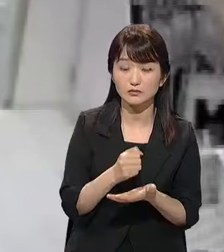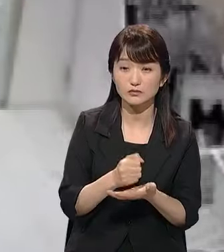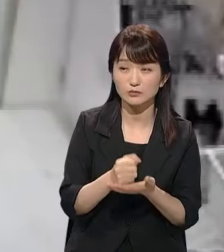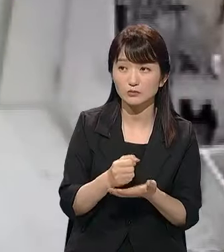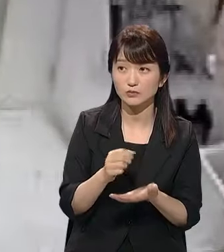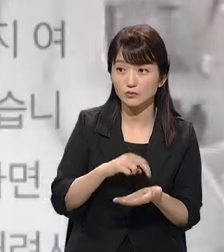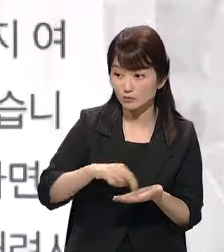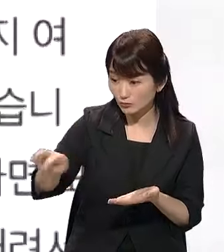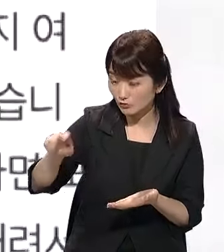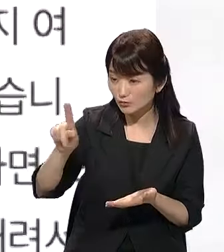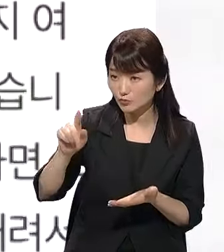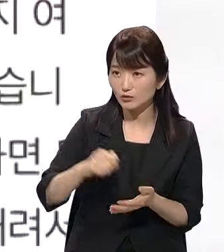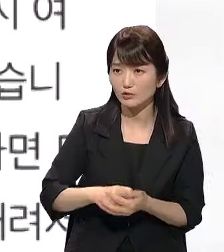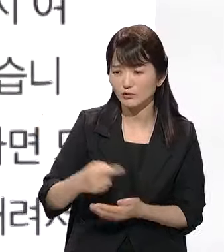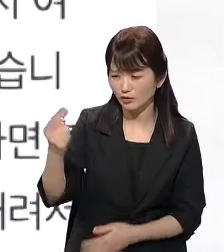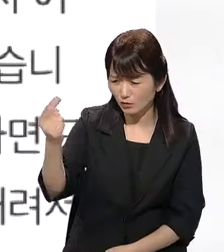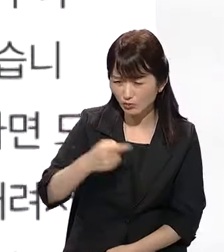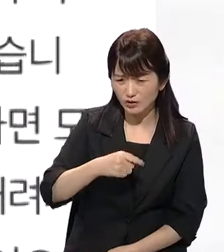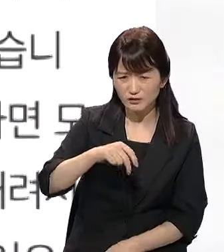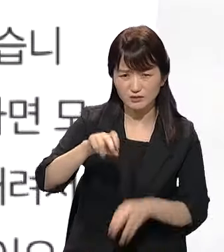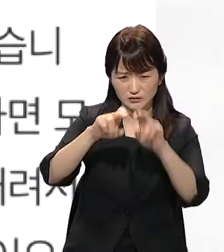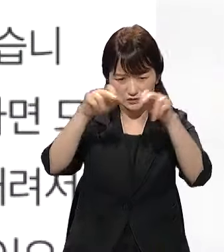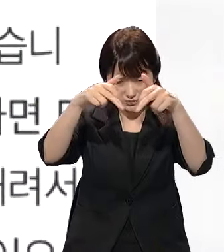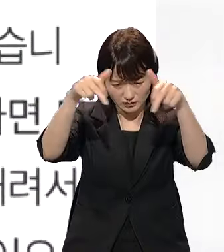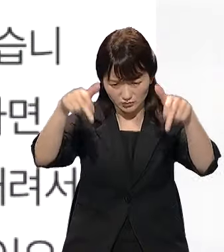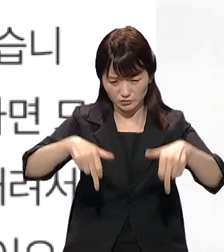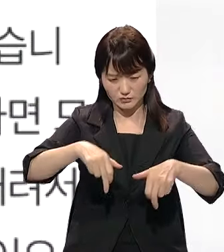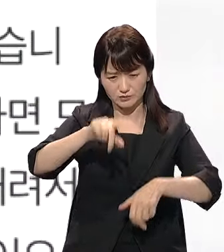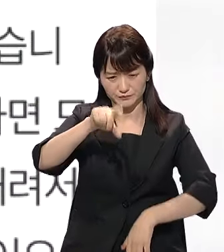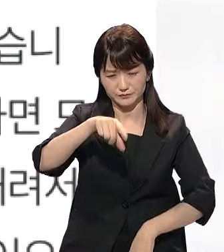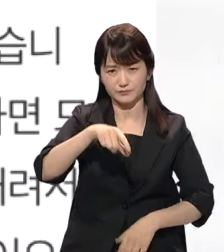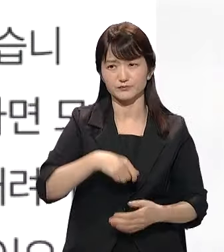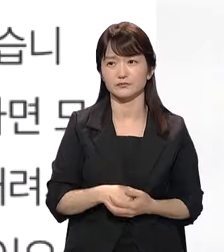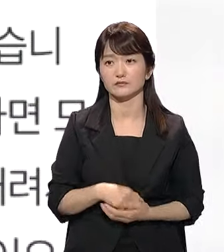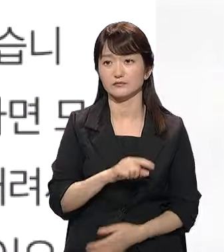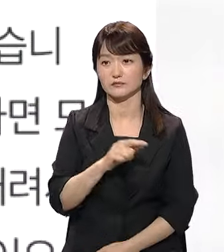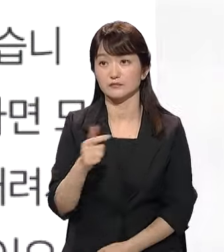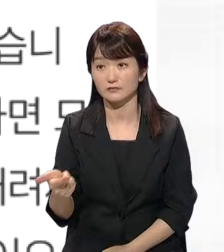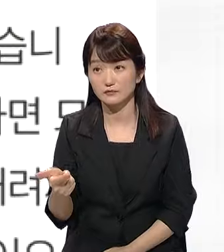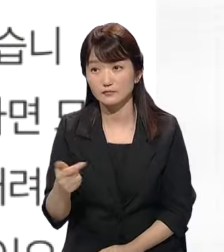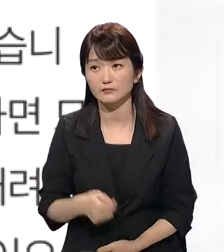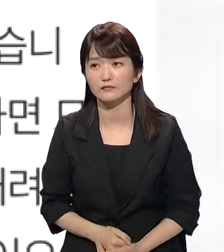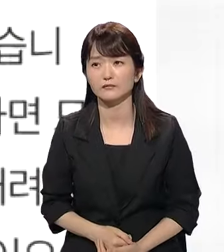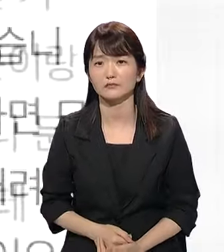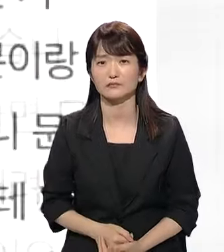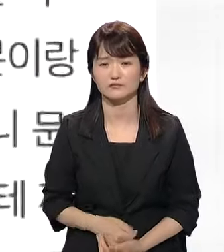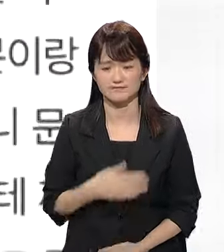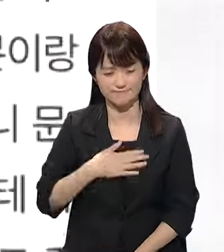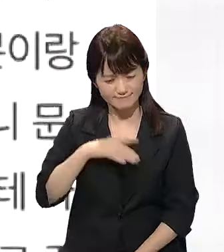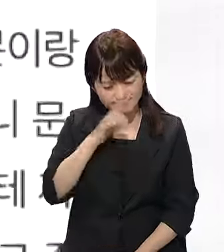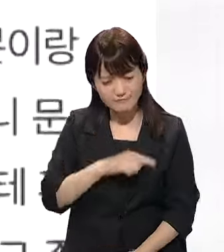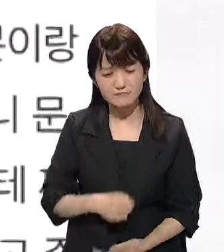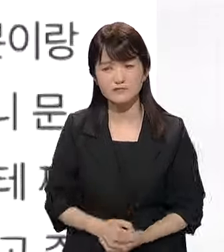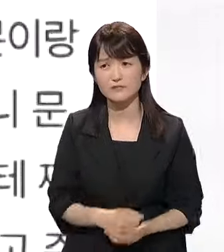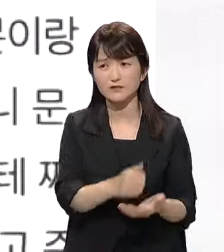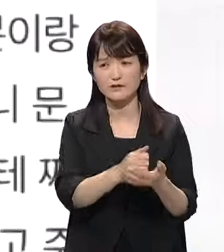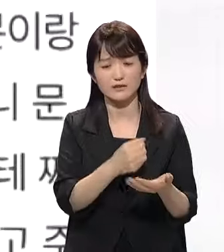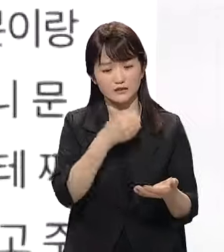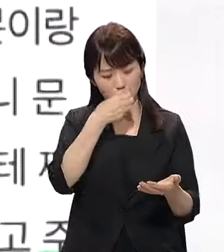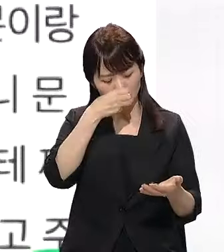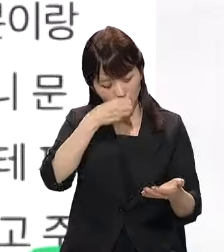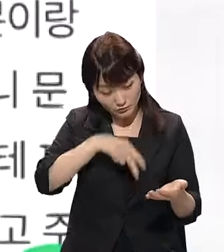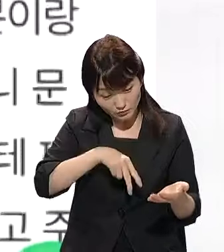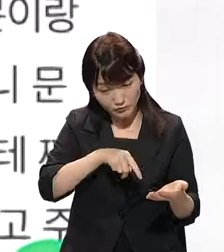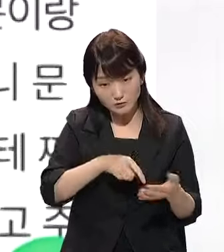말해도 저렇게 굳이 키오스크에 현장 결제를 합니다 자 그리고는 말이죠 저녁이 되자 아이 정말 불쾌합니다 왜 손님한테 한 숨을 쉬요